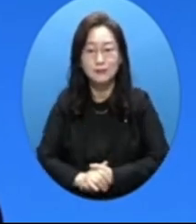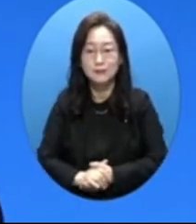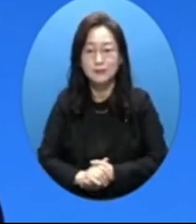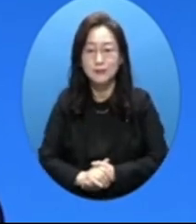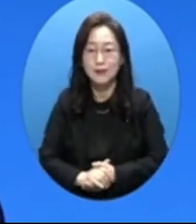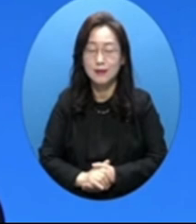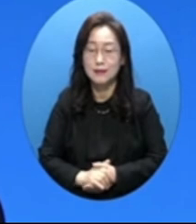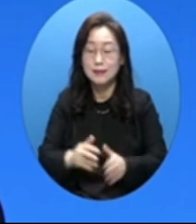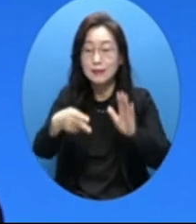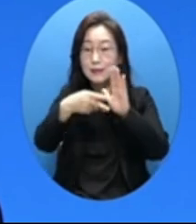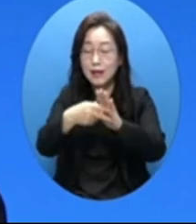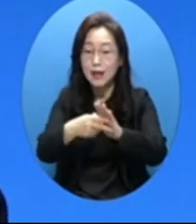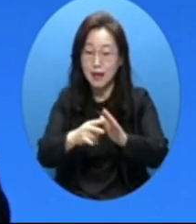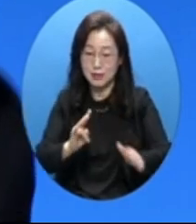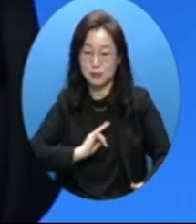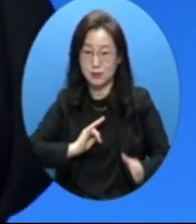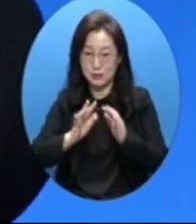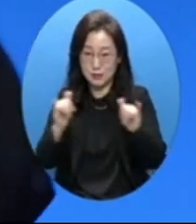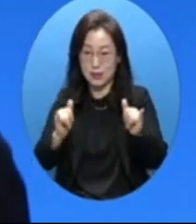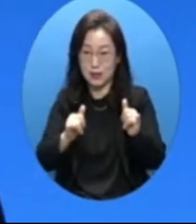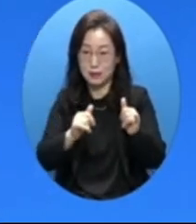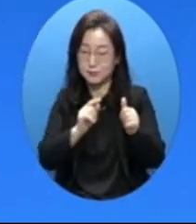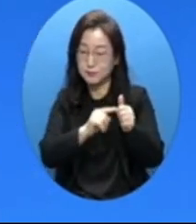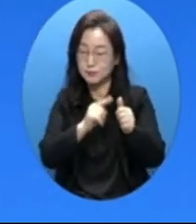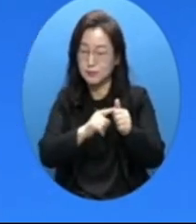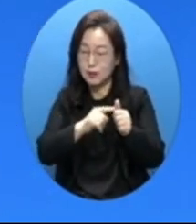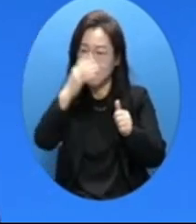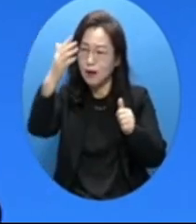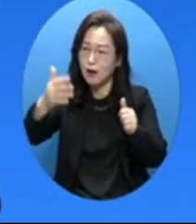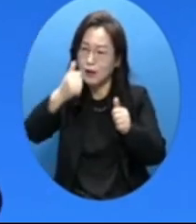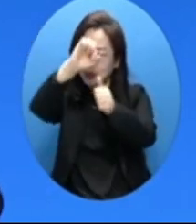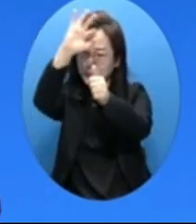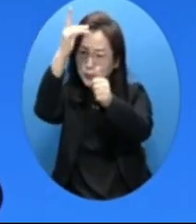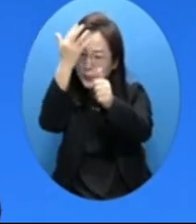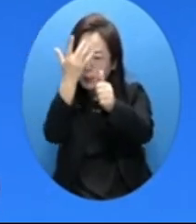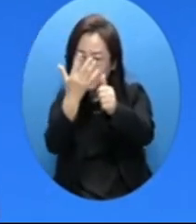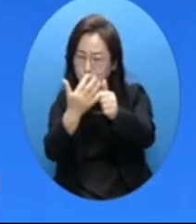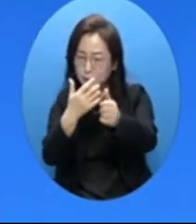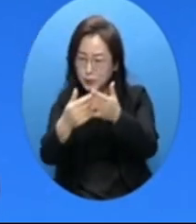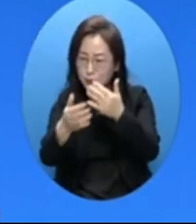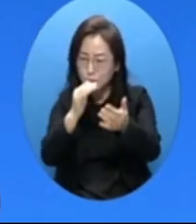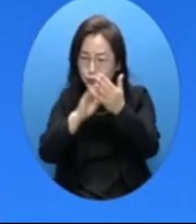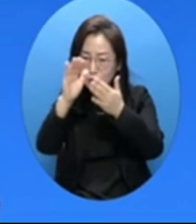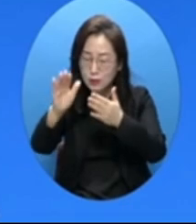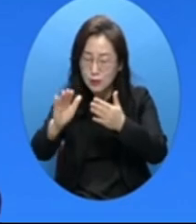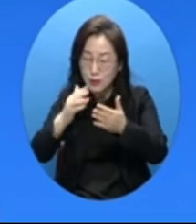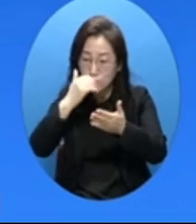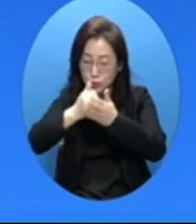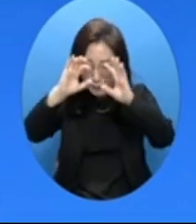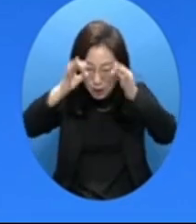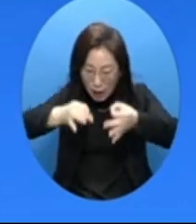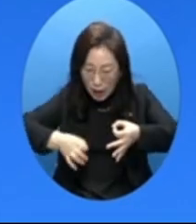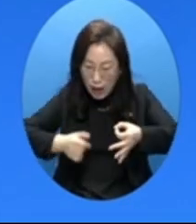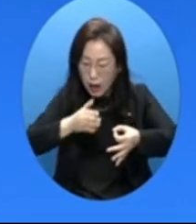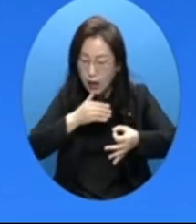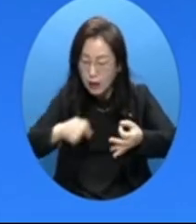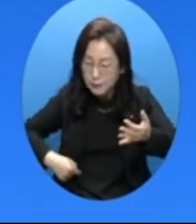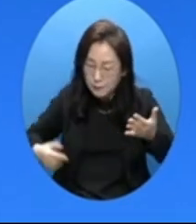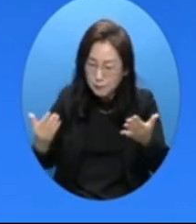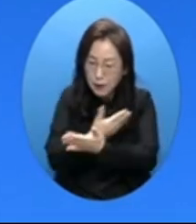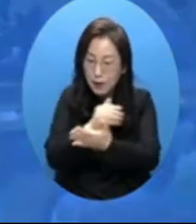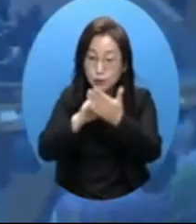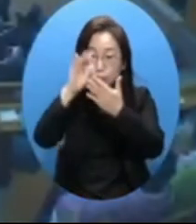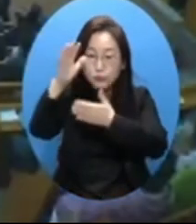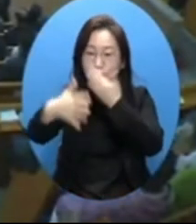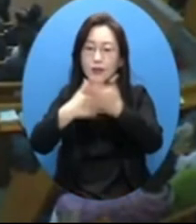이사야 선지자가 성전에서 하나님의 임재를 제목을 한 다음 자기의 죄를 보고 회개한 후에 주님의 음성에